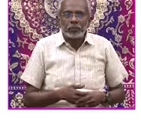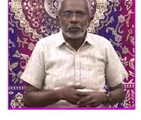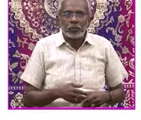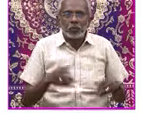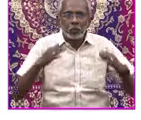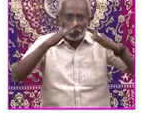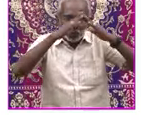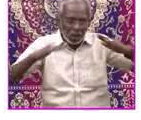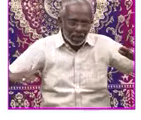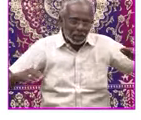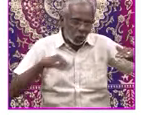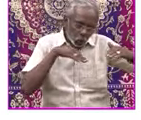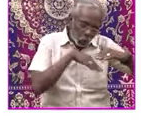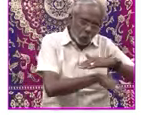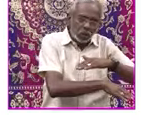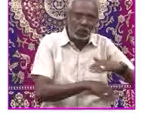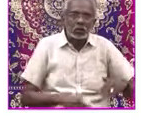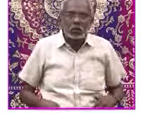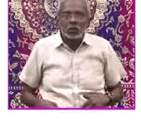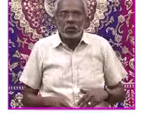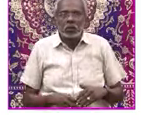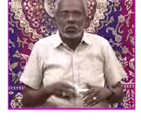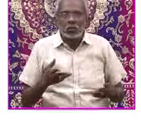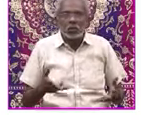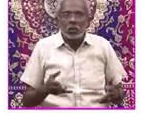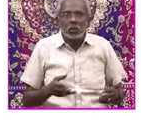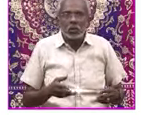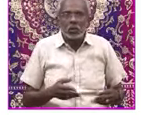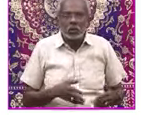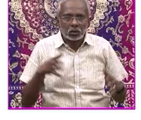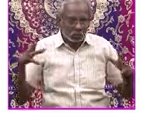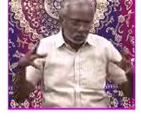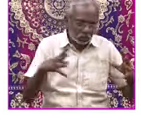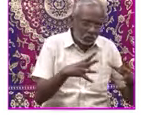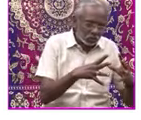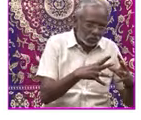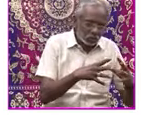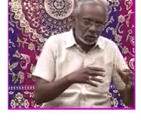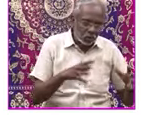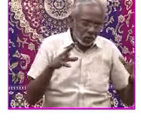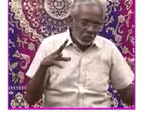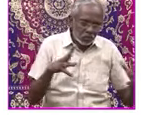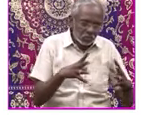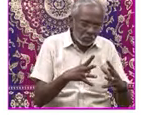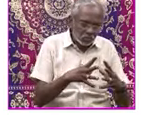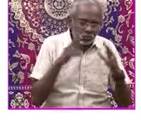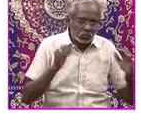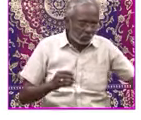குகை. மண்டுதல் என்றால் நெருங்குதல், சோழர் படையானது நம்மை நெருங்கி வந்து